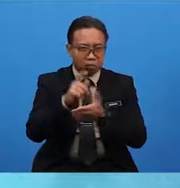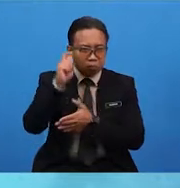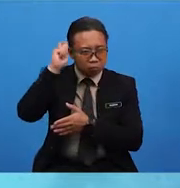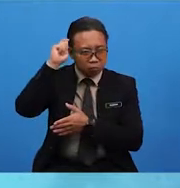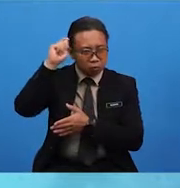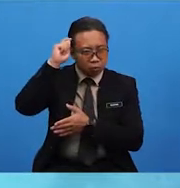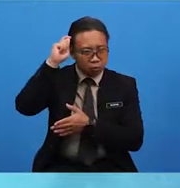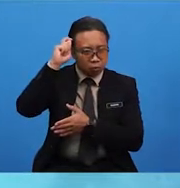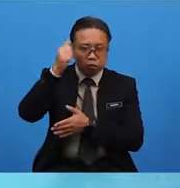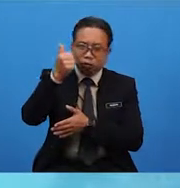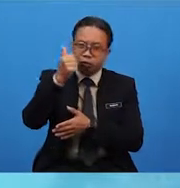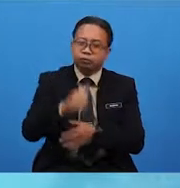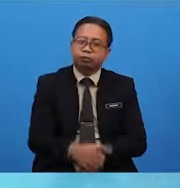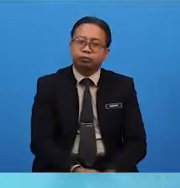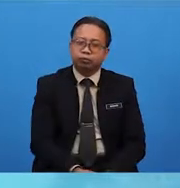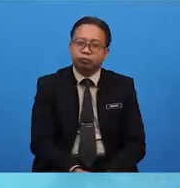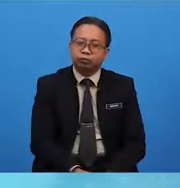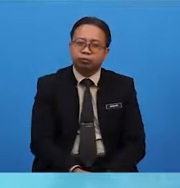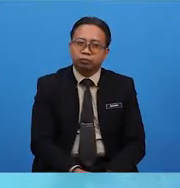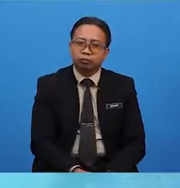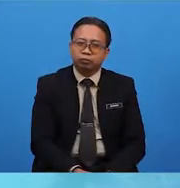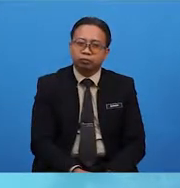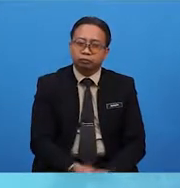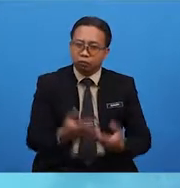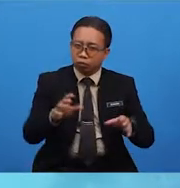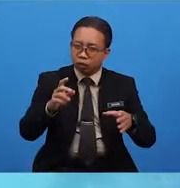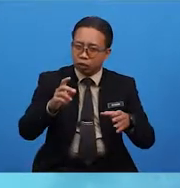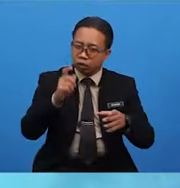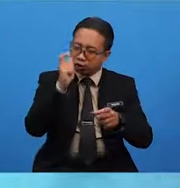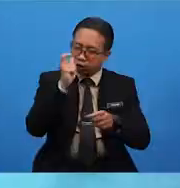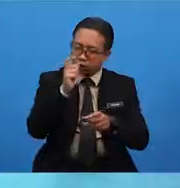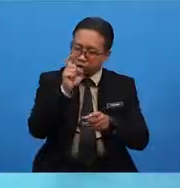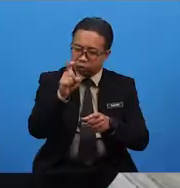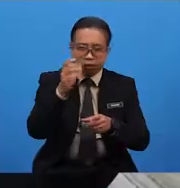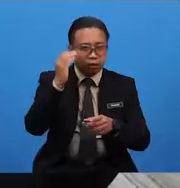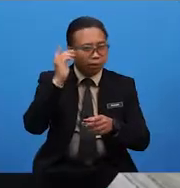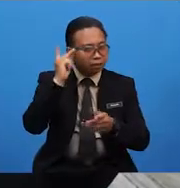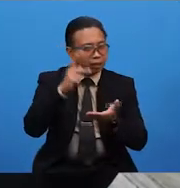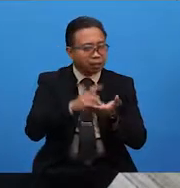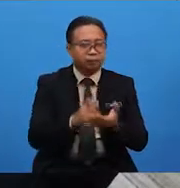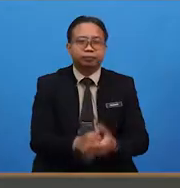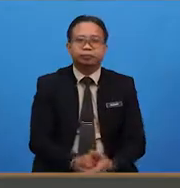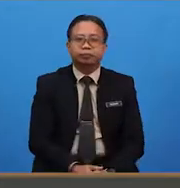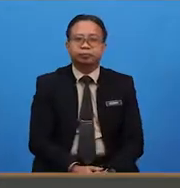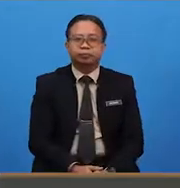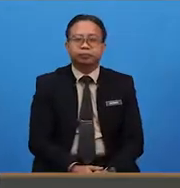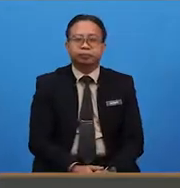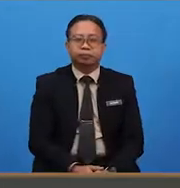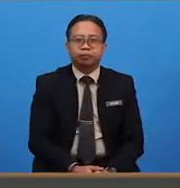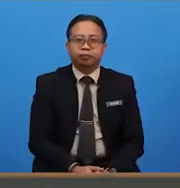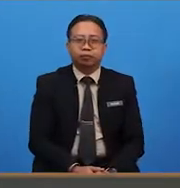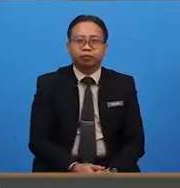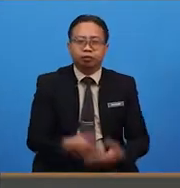hebat dengan karyawan satu sudah tentu tidak kenal keakuratan Ya